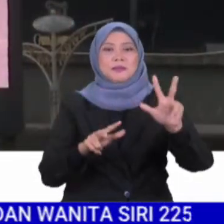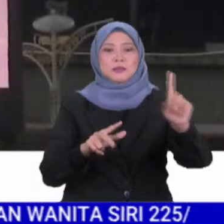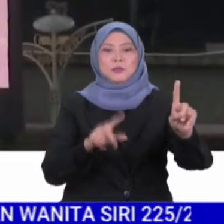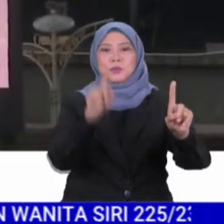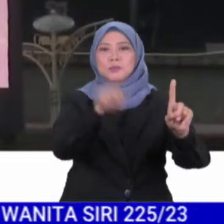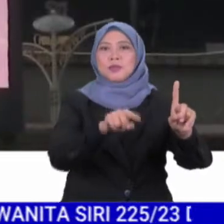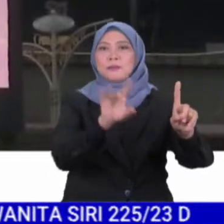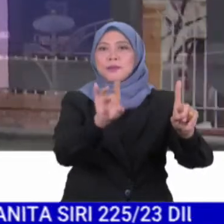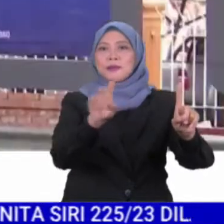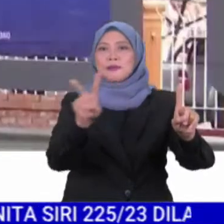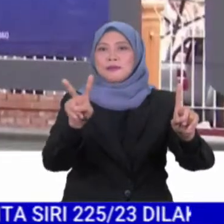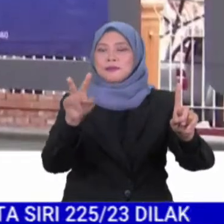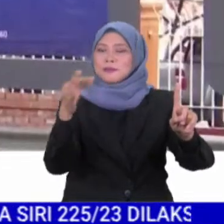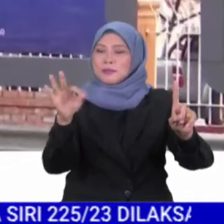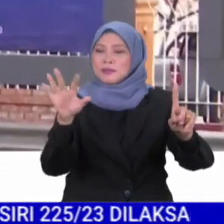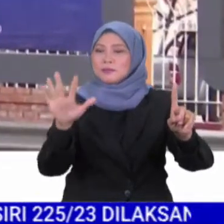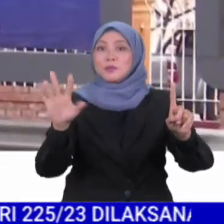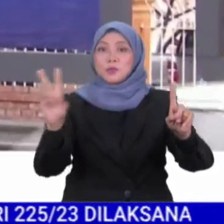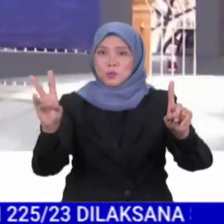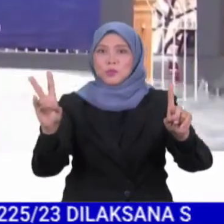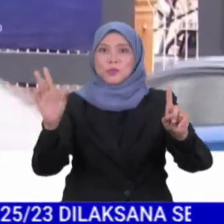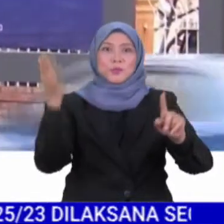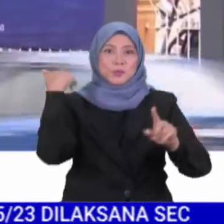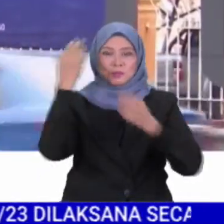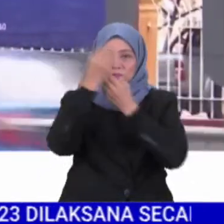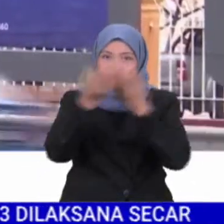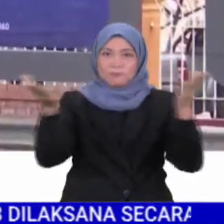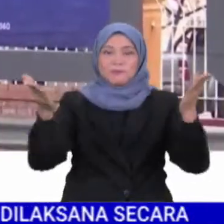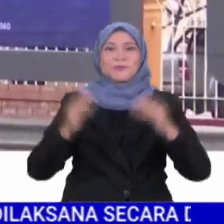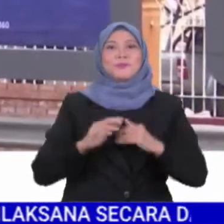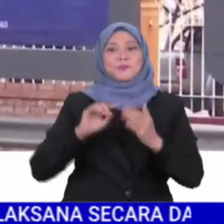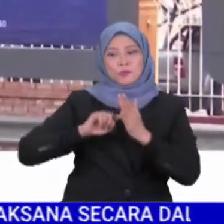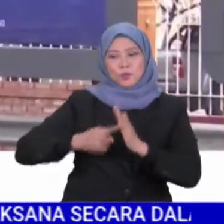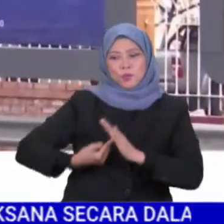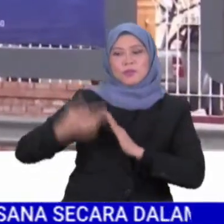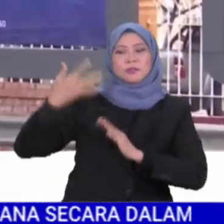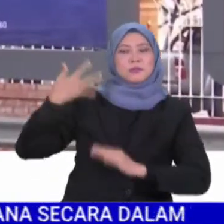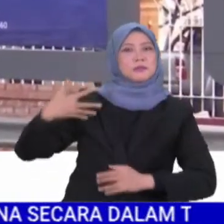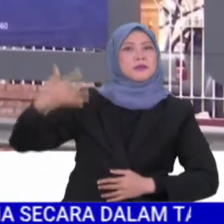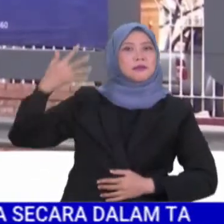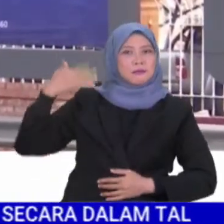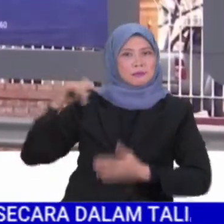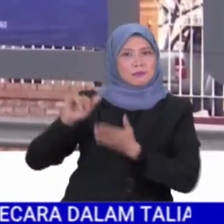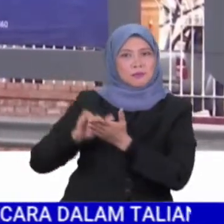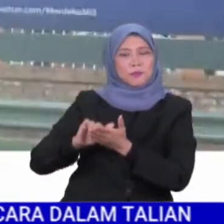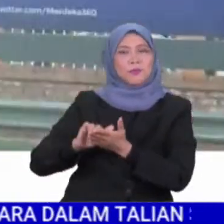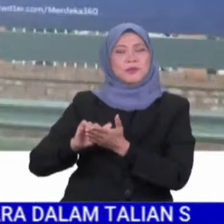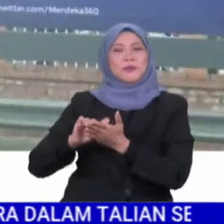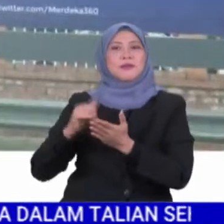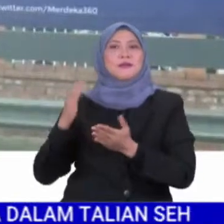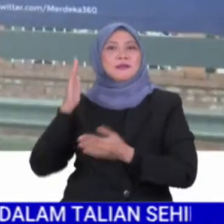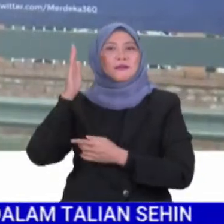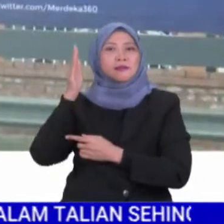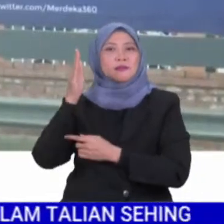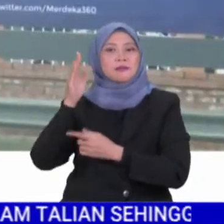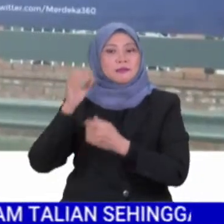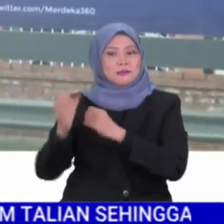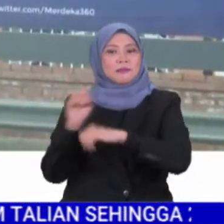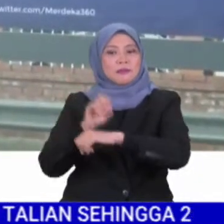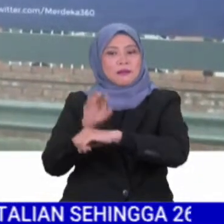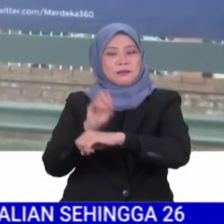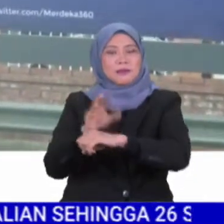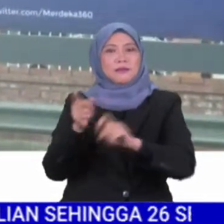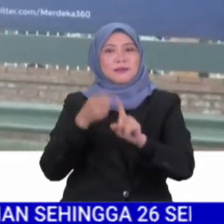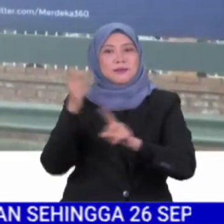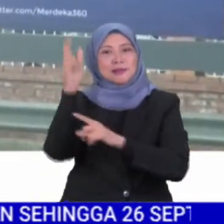Ogos tahun 1957. Jadi mengambil kira detik sejarah itulah, maka kita mengadakan, maka atas nasihat daripada pihak